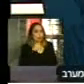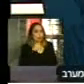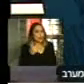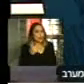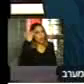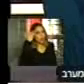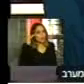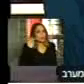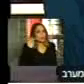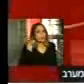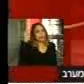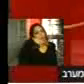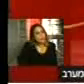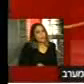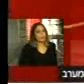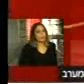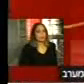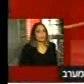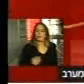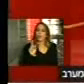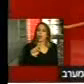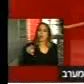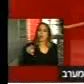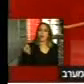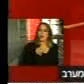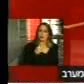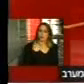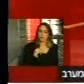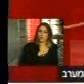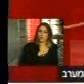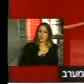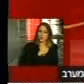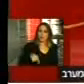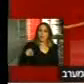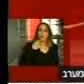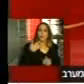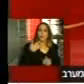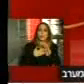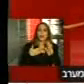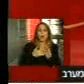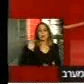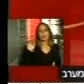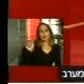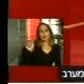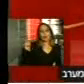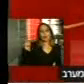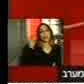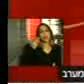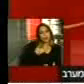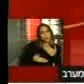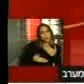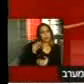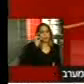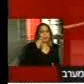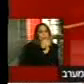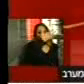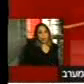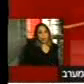כדי להבין את הצידוק הזה. אז לא, דווקא בעניין הזה הוא אומר אמירה מעניינת. אתם מבקרים את הסעודים האופן שבו הם מתייחסים לנשים, אתם שוכחים רק